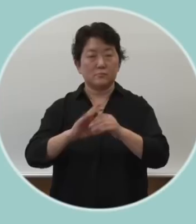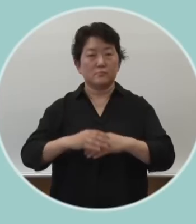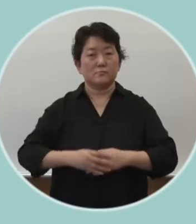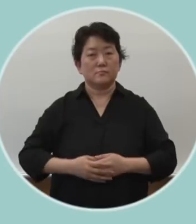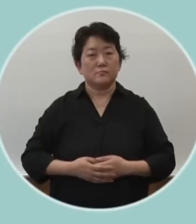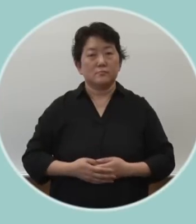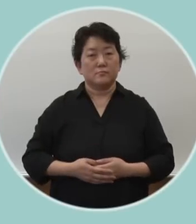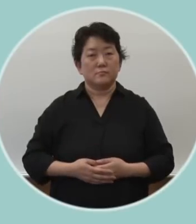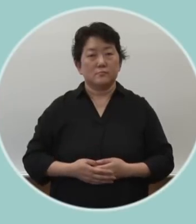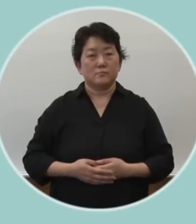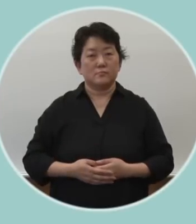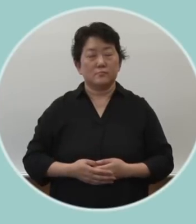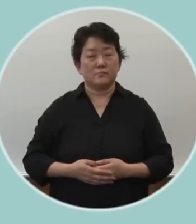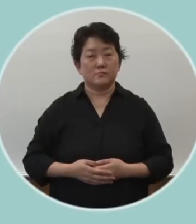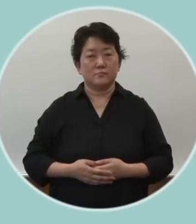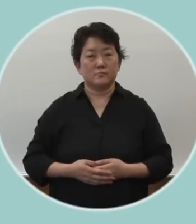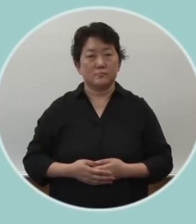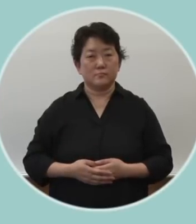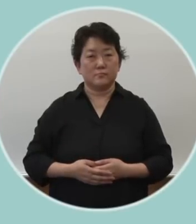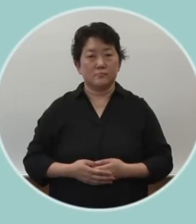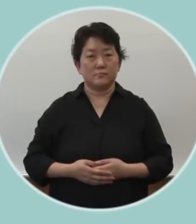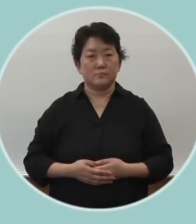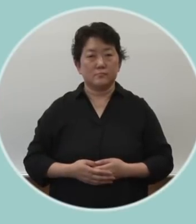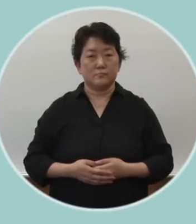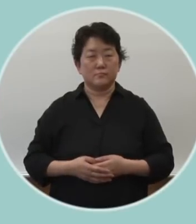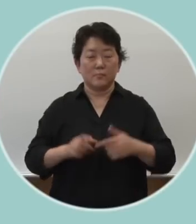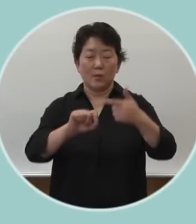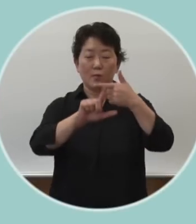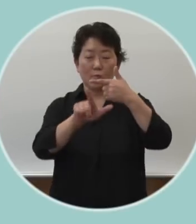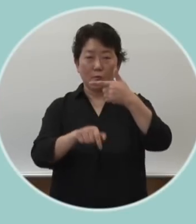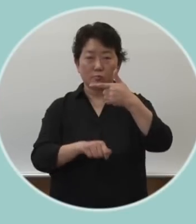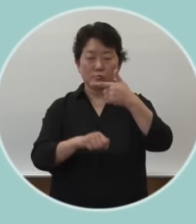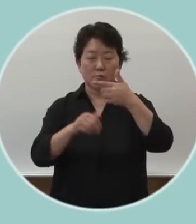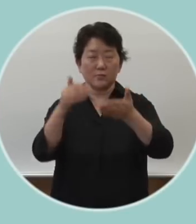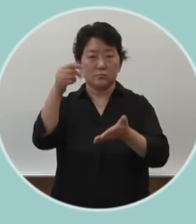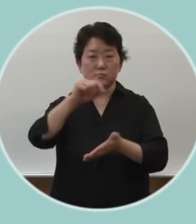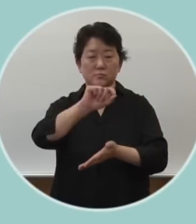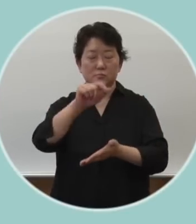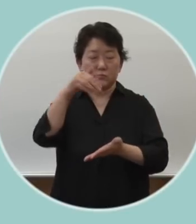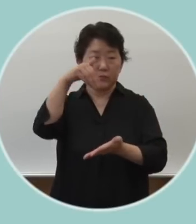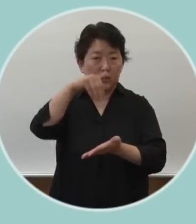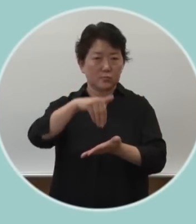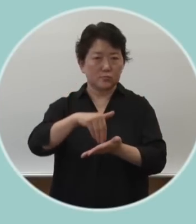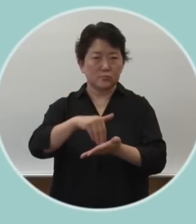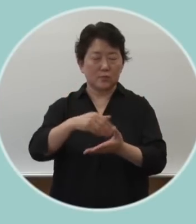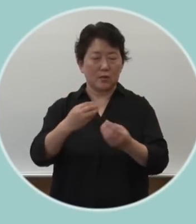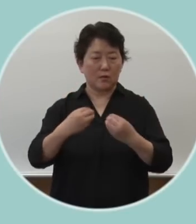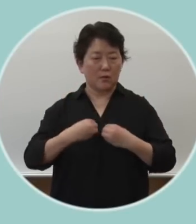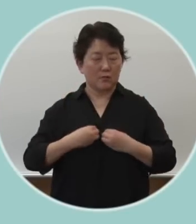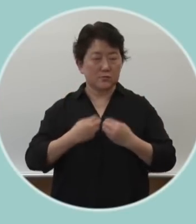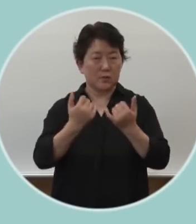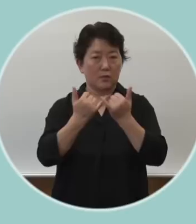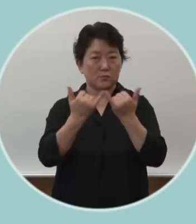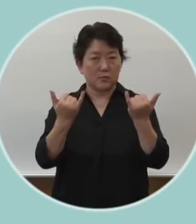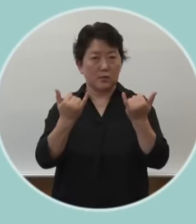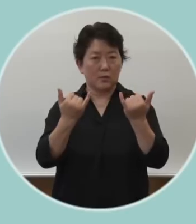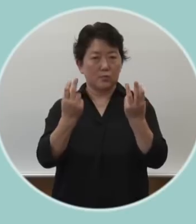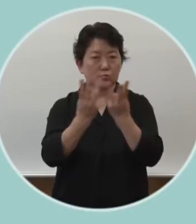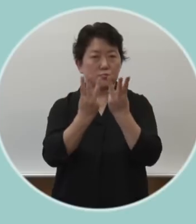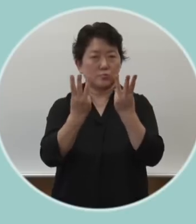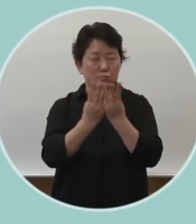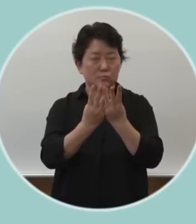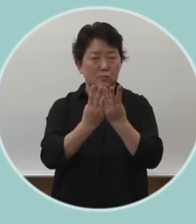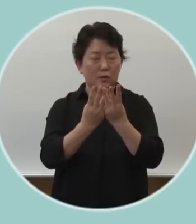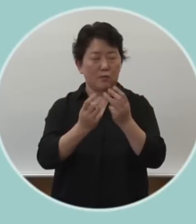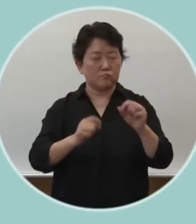。残念なことではありますが、6月下旬から増加し始めた感染者数は、その